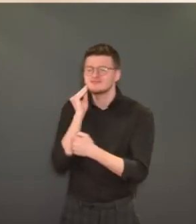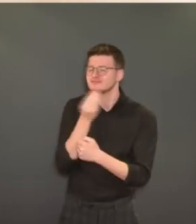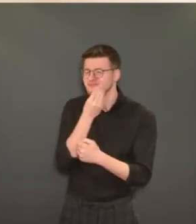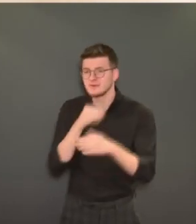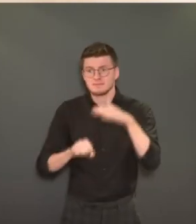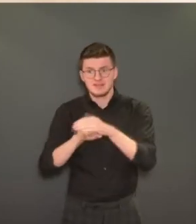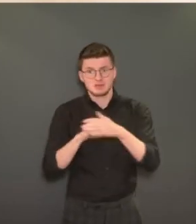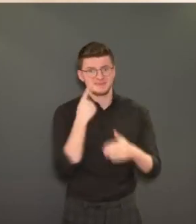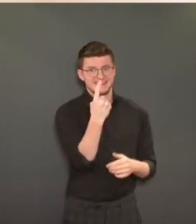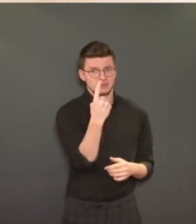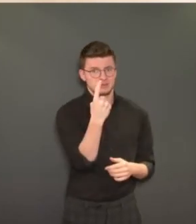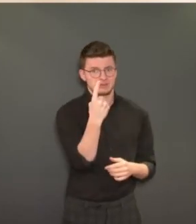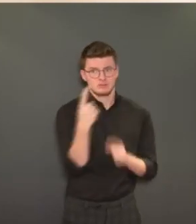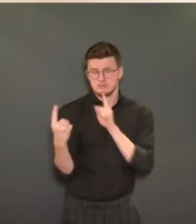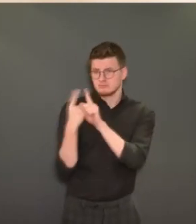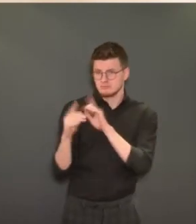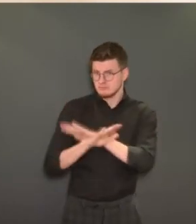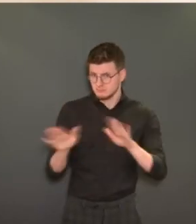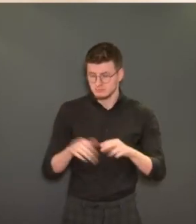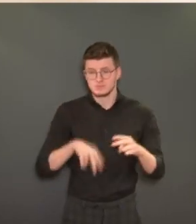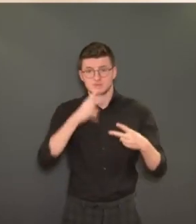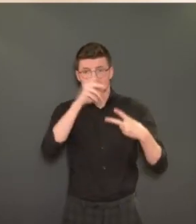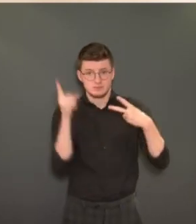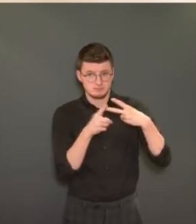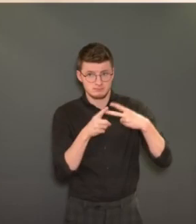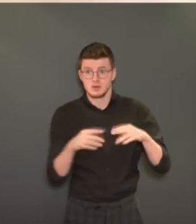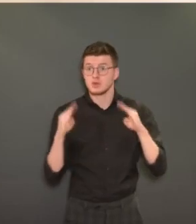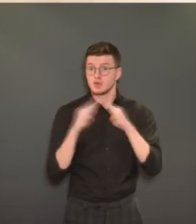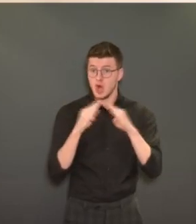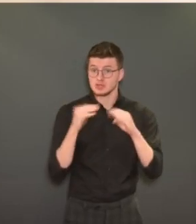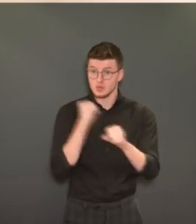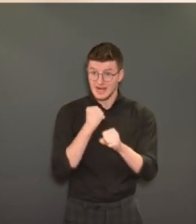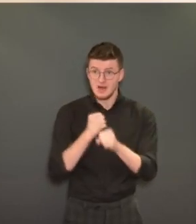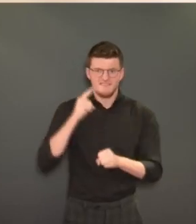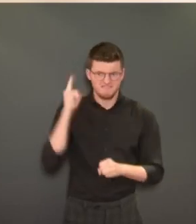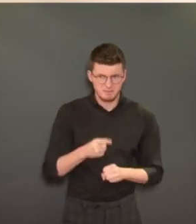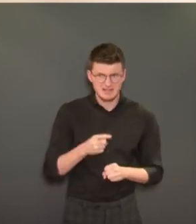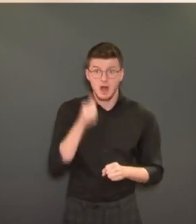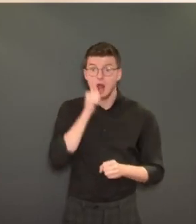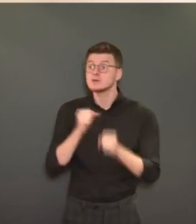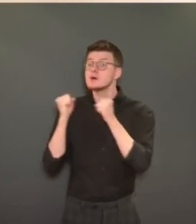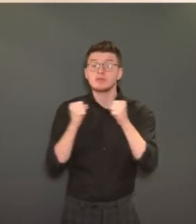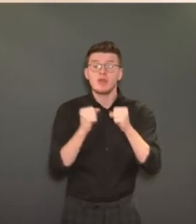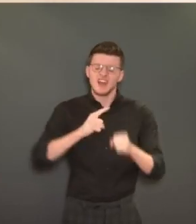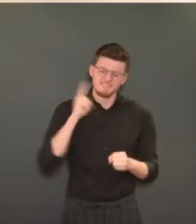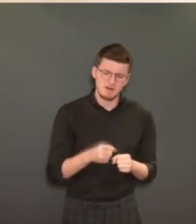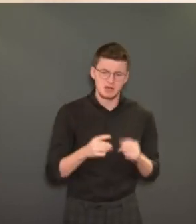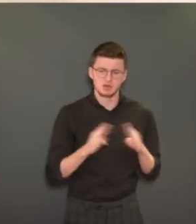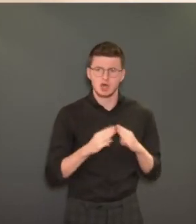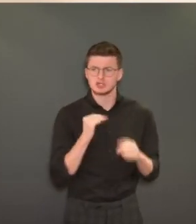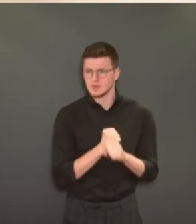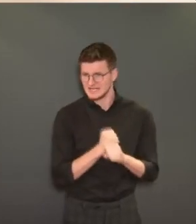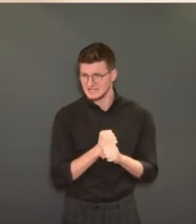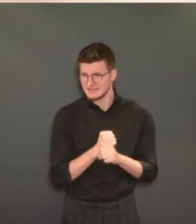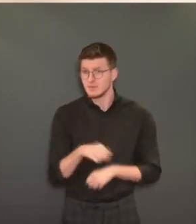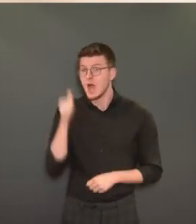s'embrasser, eh bien, ce sera maximum un seul. Le télétravail devient la norme. Chaque fois où le télétravail est possible, bien